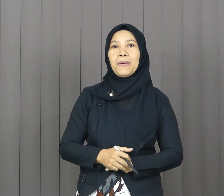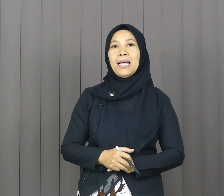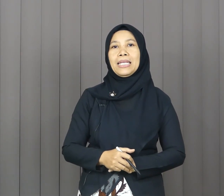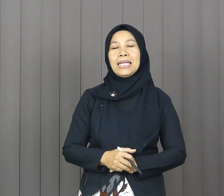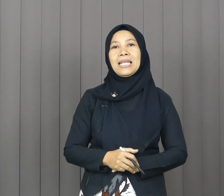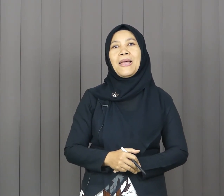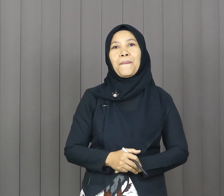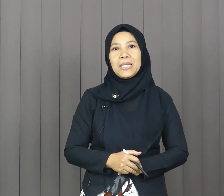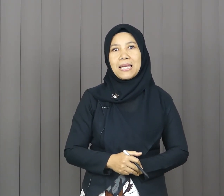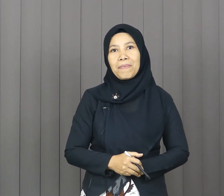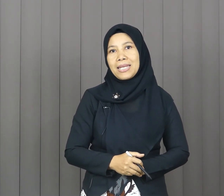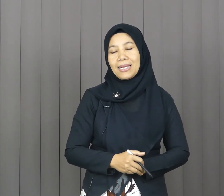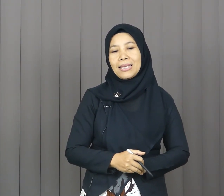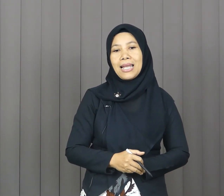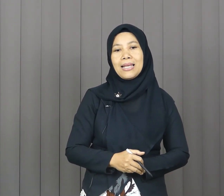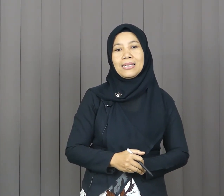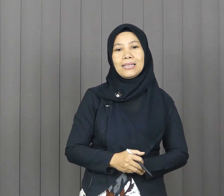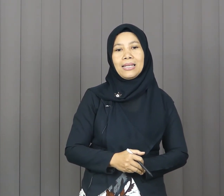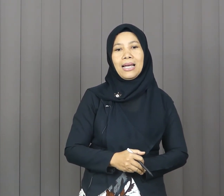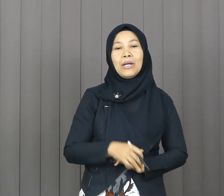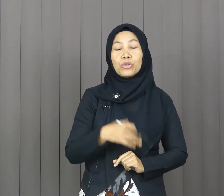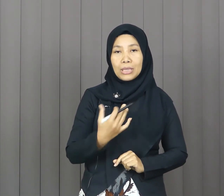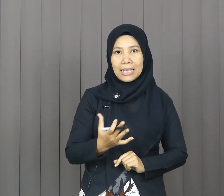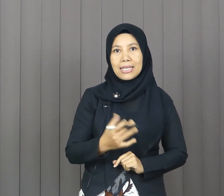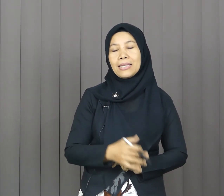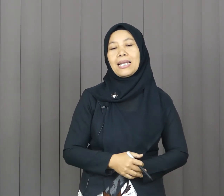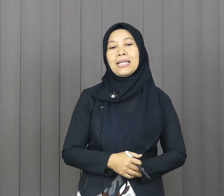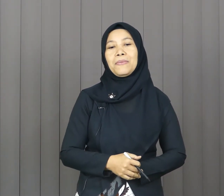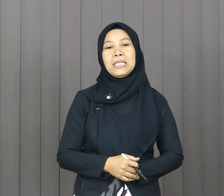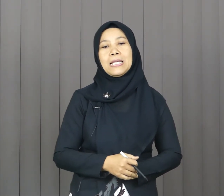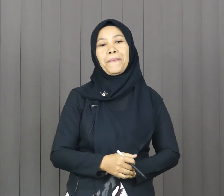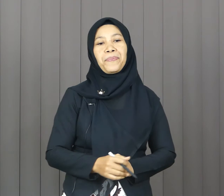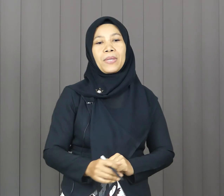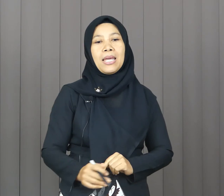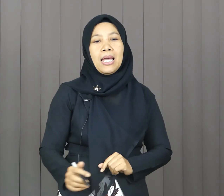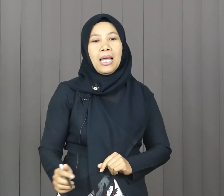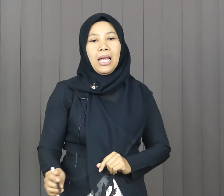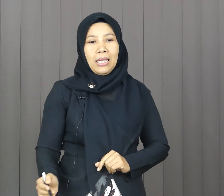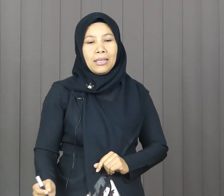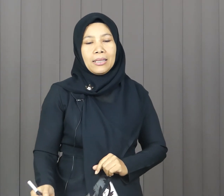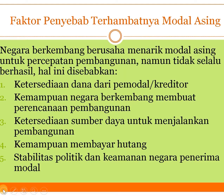mampu mengembalikan pinjaman yang telah utang yang telah dipinjam.